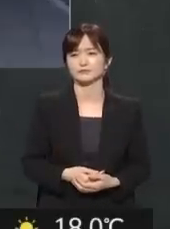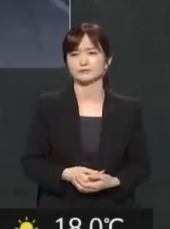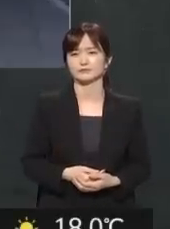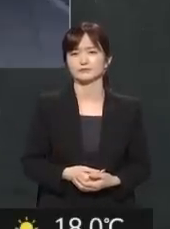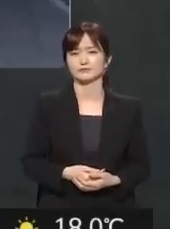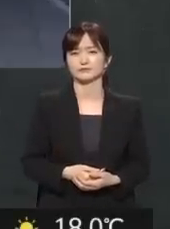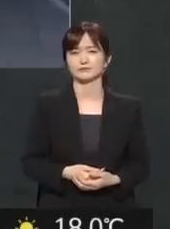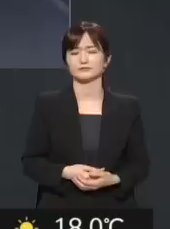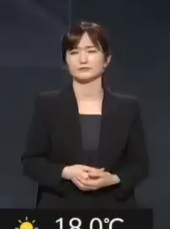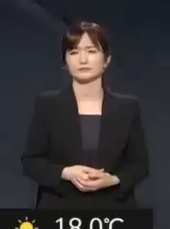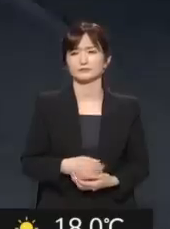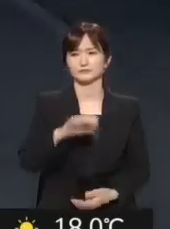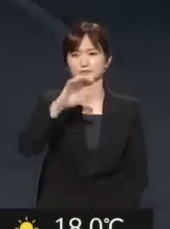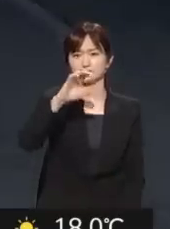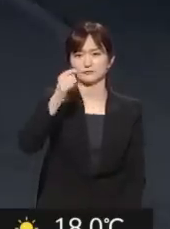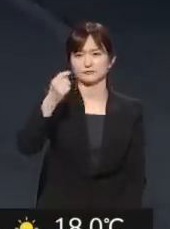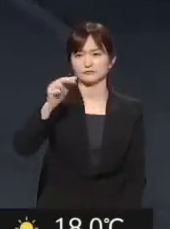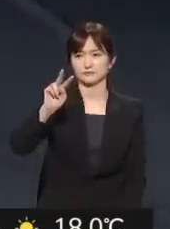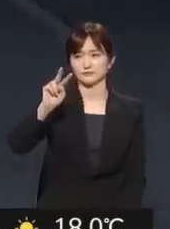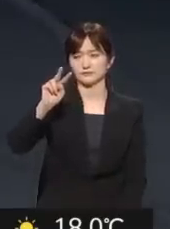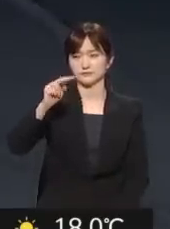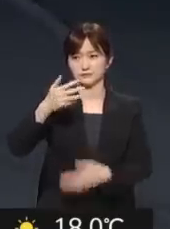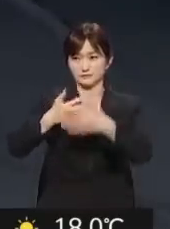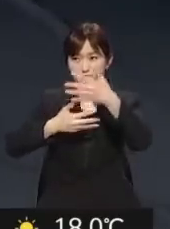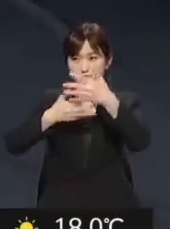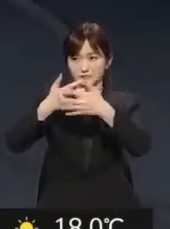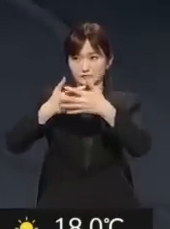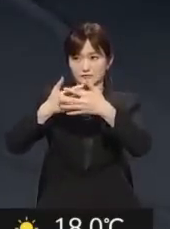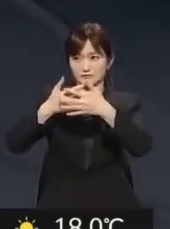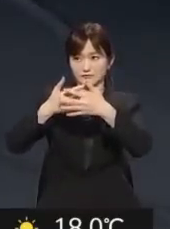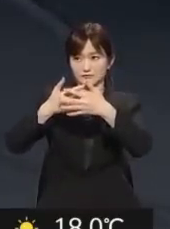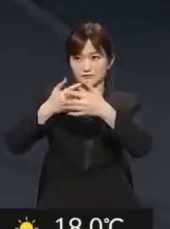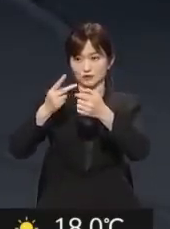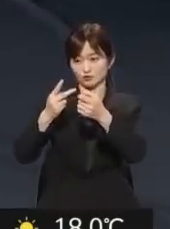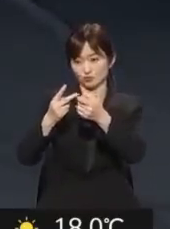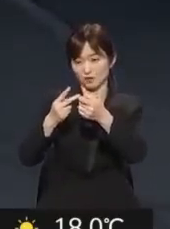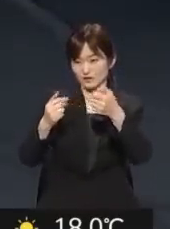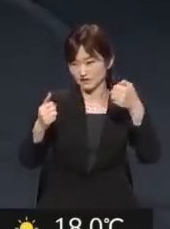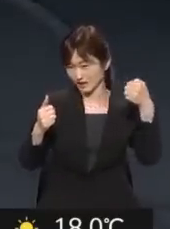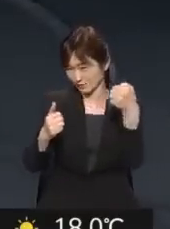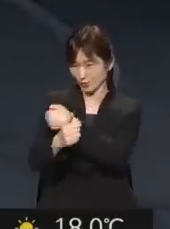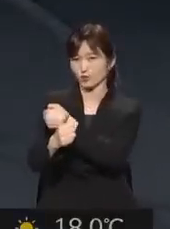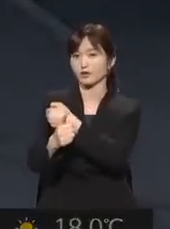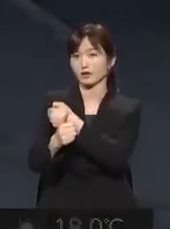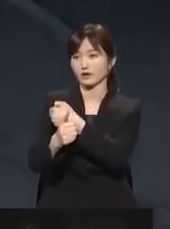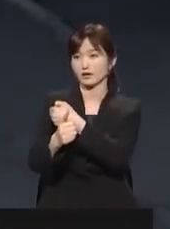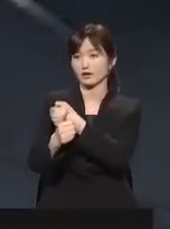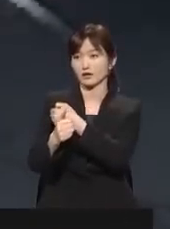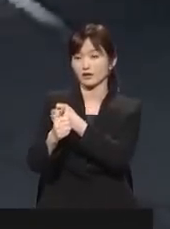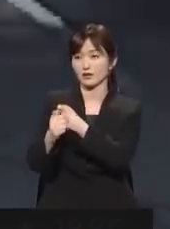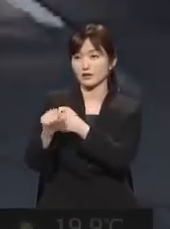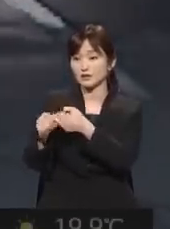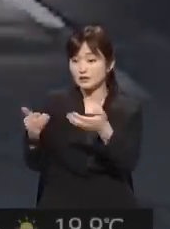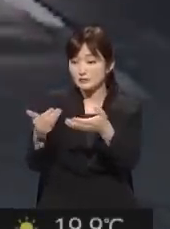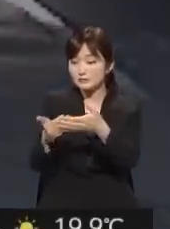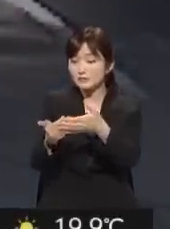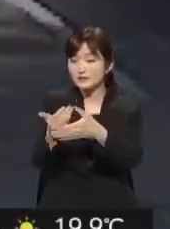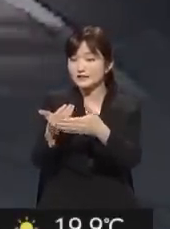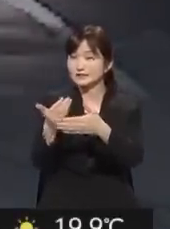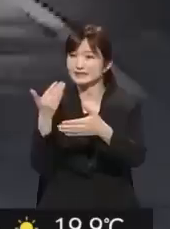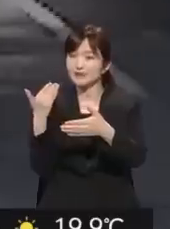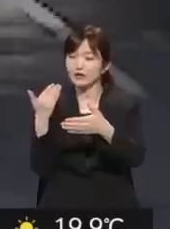이제 아까 CCTV 영상을 봤던 지금 이게 두 번째 2차 폭행이었던 거고이 일이 벌어지기 전에 한 번 더